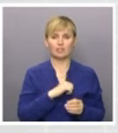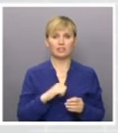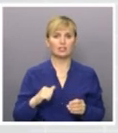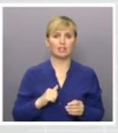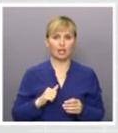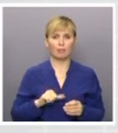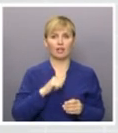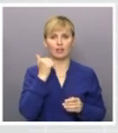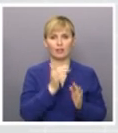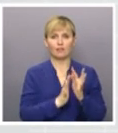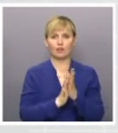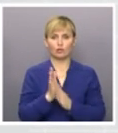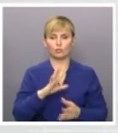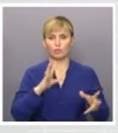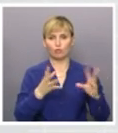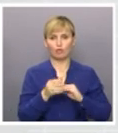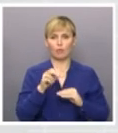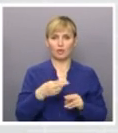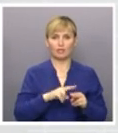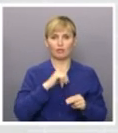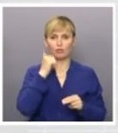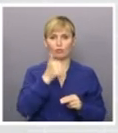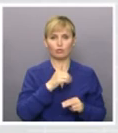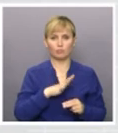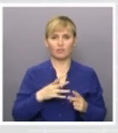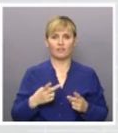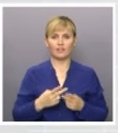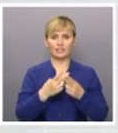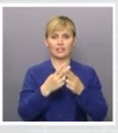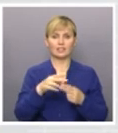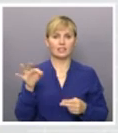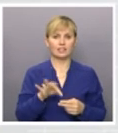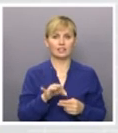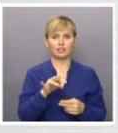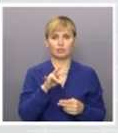значительный годовой рост цен по итогам апреля текущего года отмечен в Астане сразу на